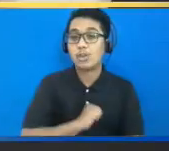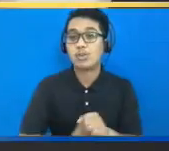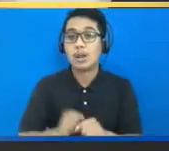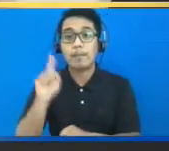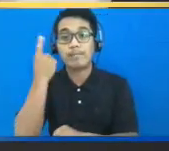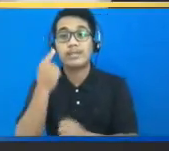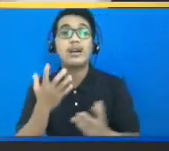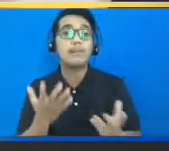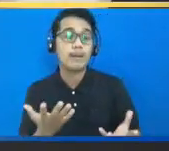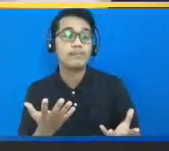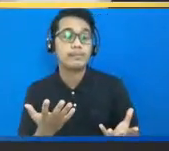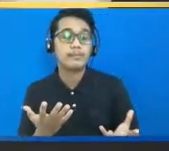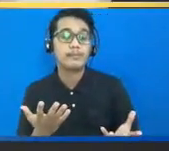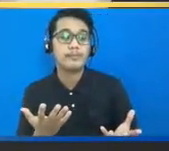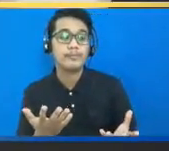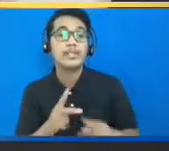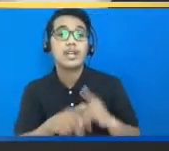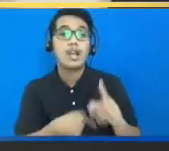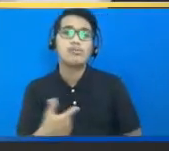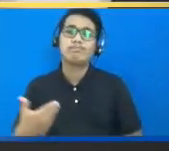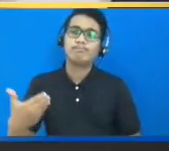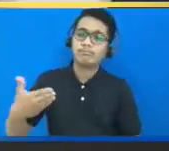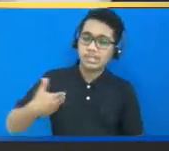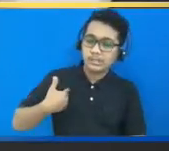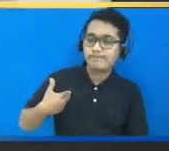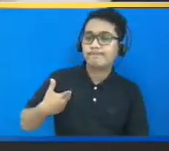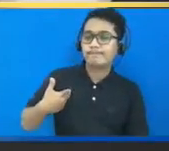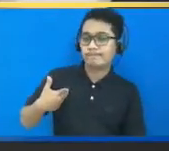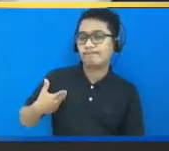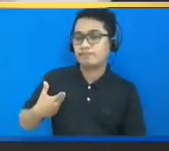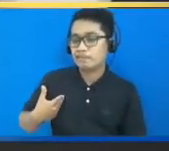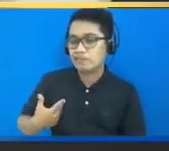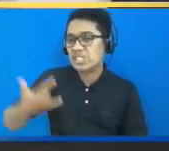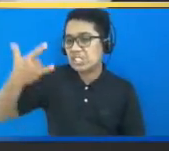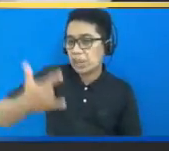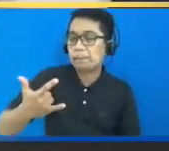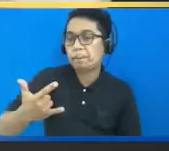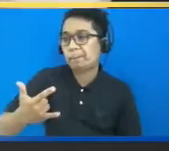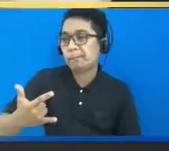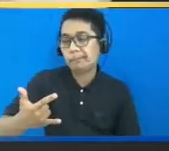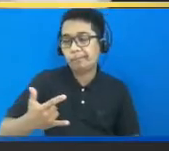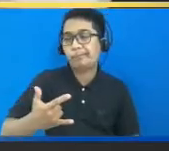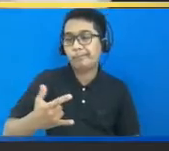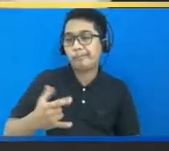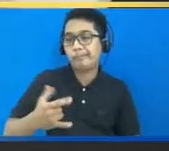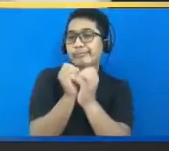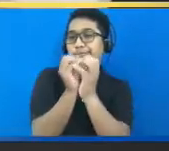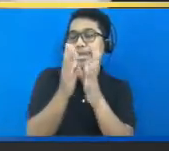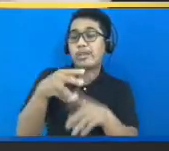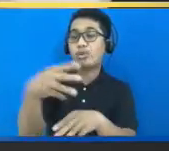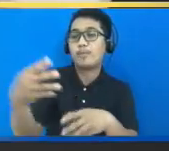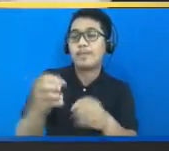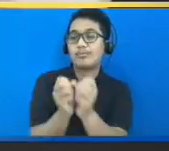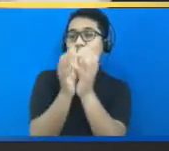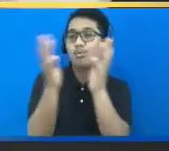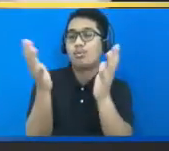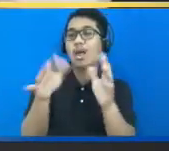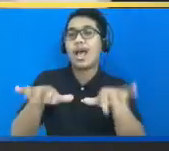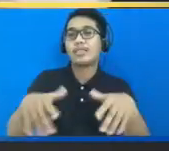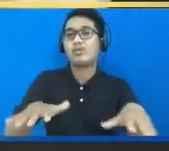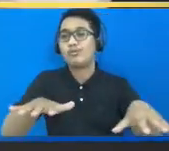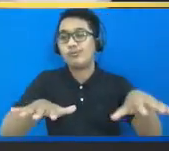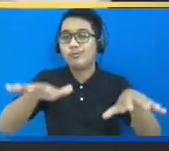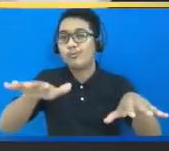pemerintah yang kalau menurut saya sih apa mempertahankan pertumbuhan ekonominya stabilitas yang